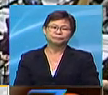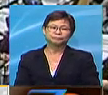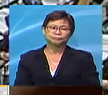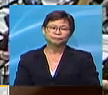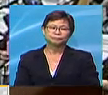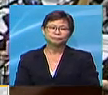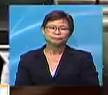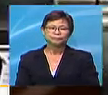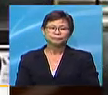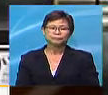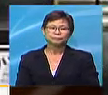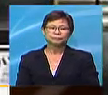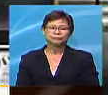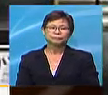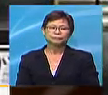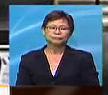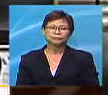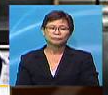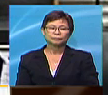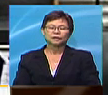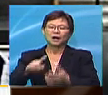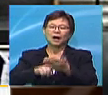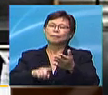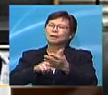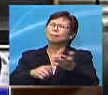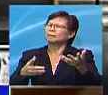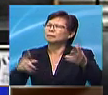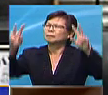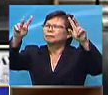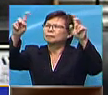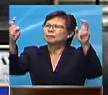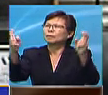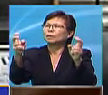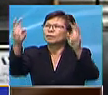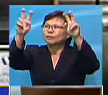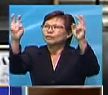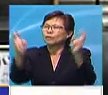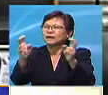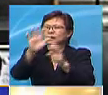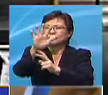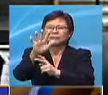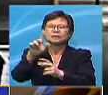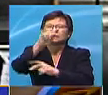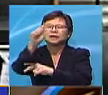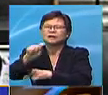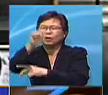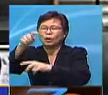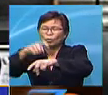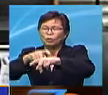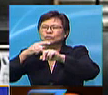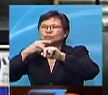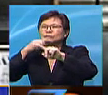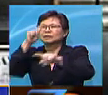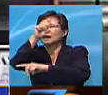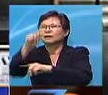menteri walau apaun perengan kur l apa-apa pertanyaan yang berhubungan dengan waktu pertanyaan-pertanyaan